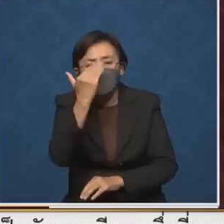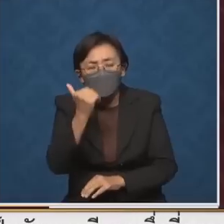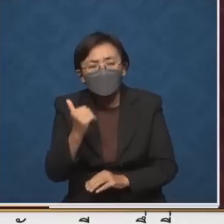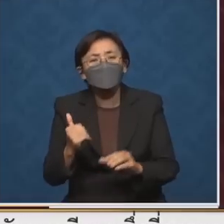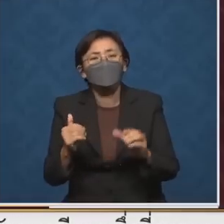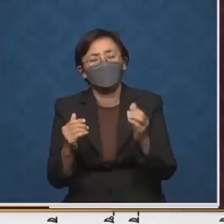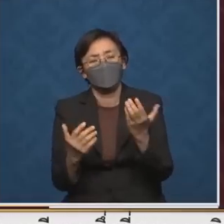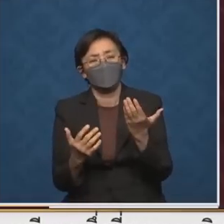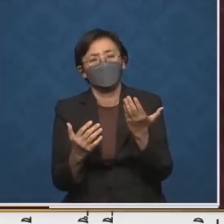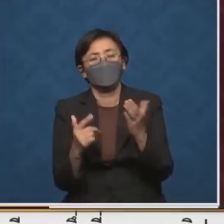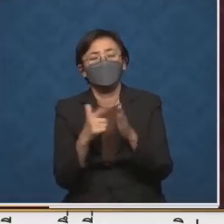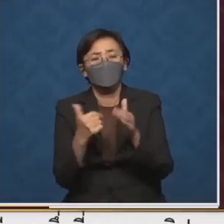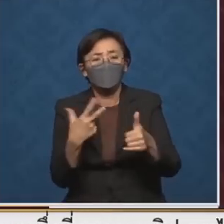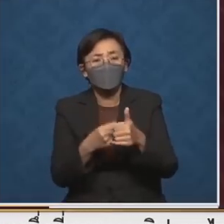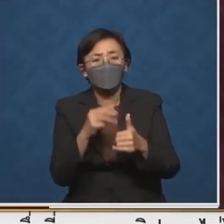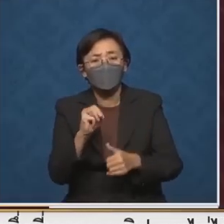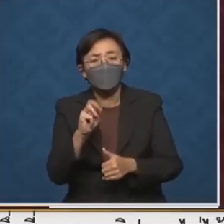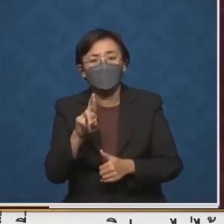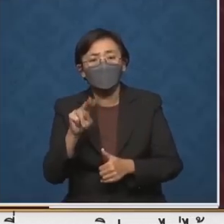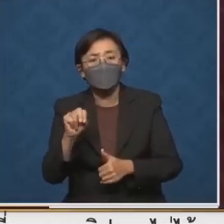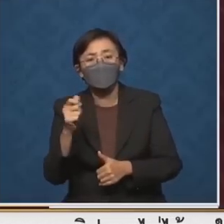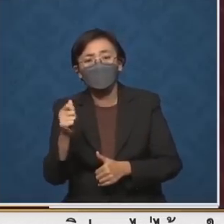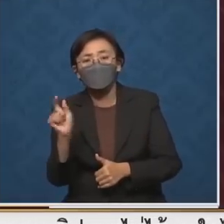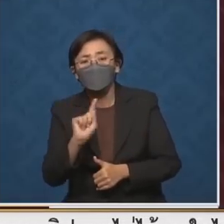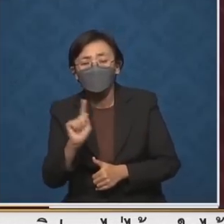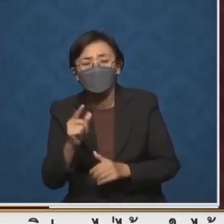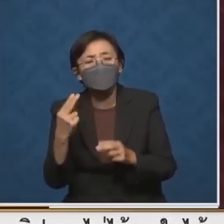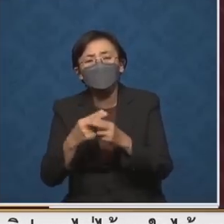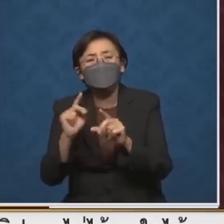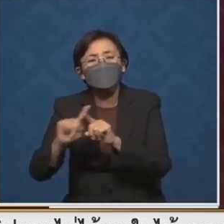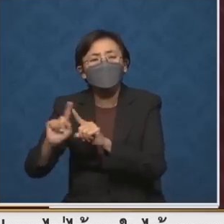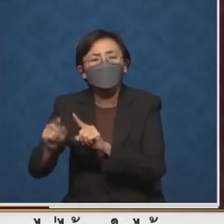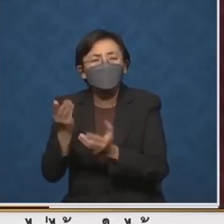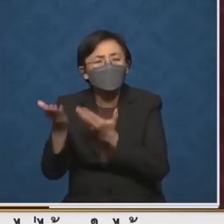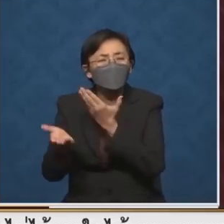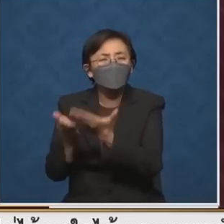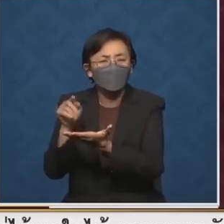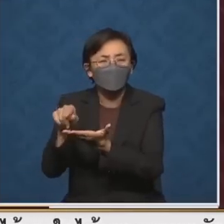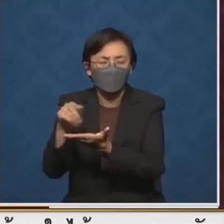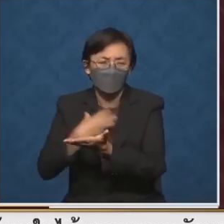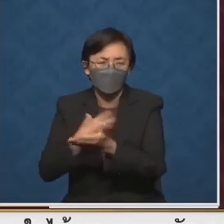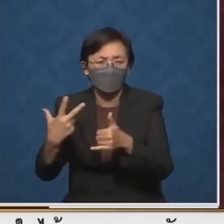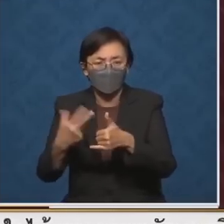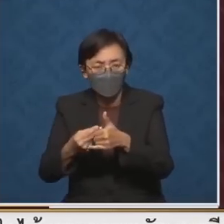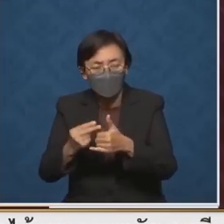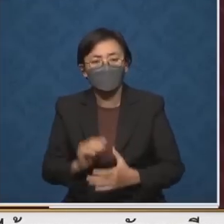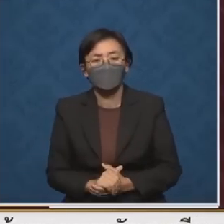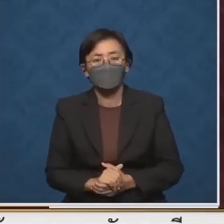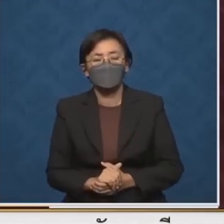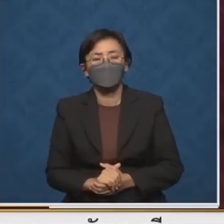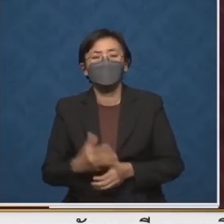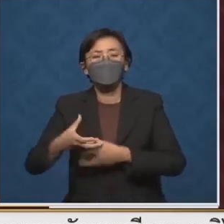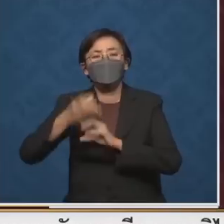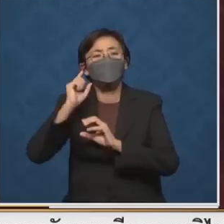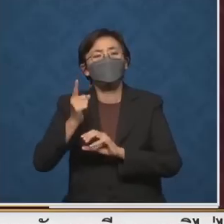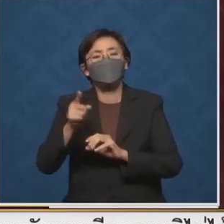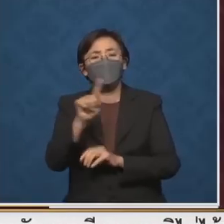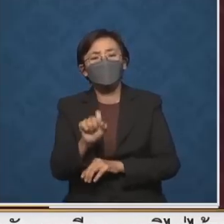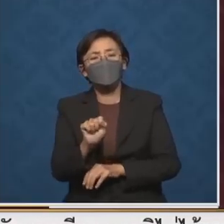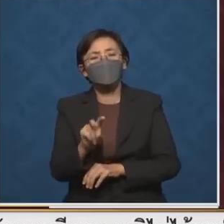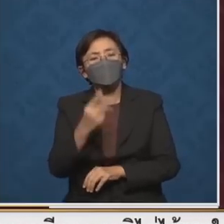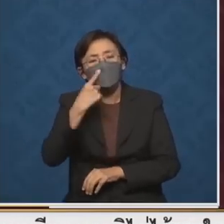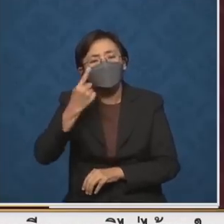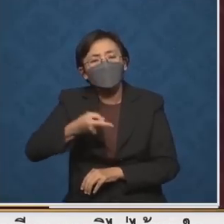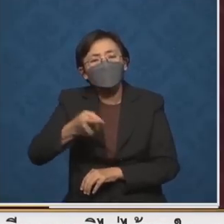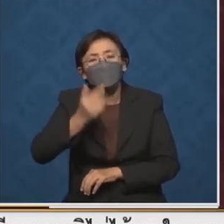M.I.N.A เขามาM.I.N.A ก็คอวัซีนยอดอื่น ๆ ทเขาเรีกร้องกอยู่พวกยไมก็ย้อนกไปอไมต้อง Sinovac เทานั้น